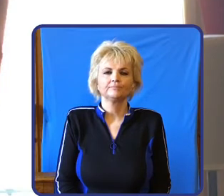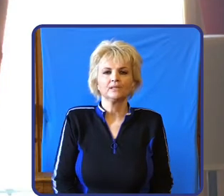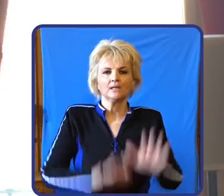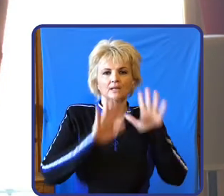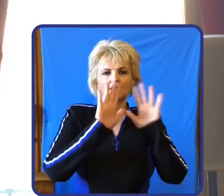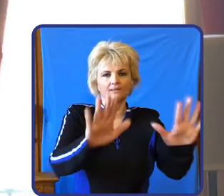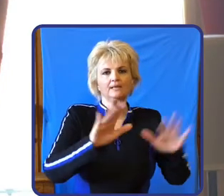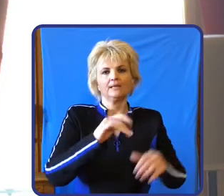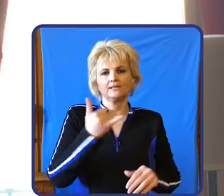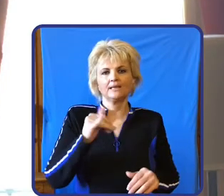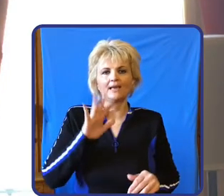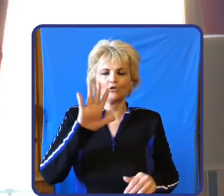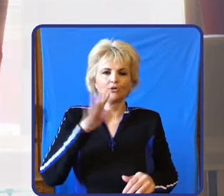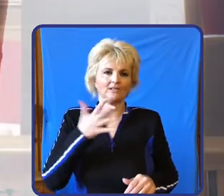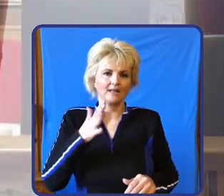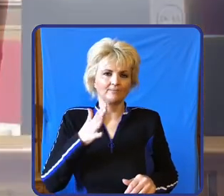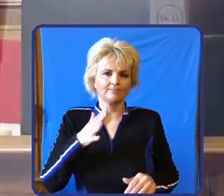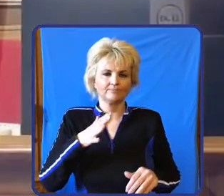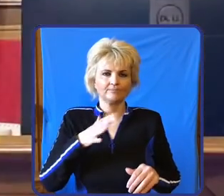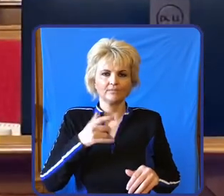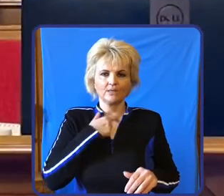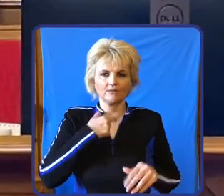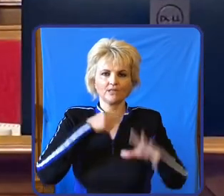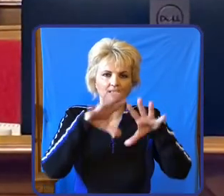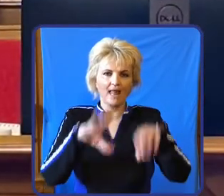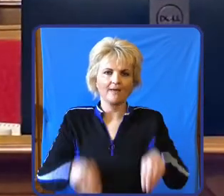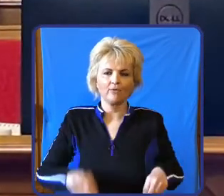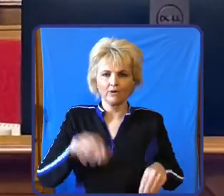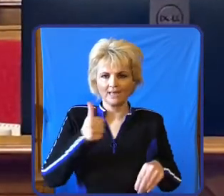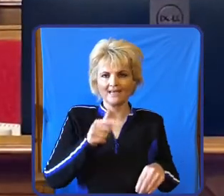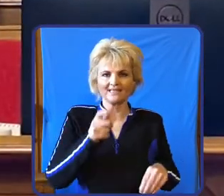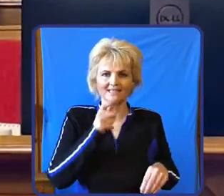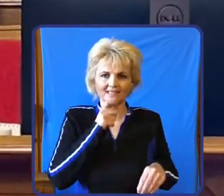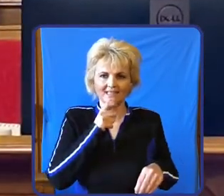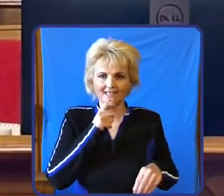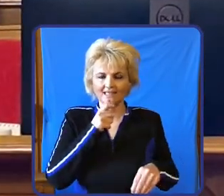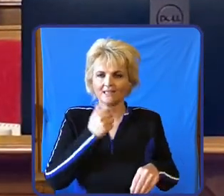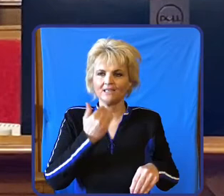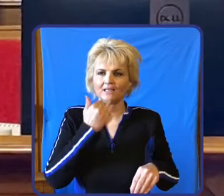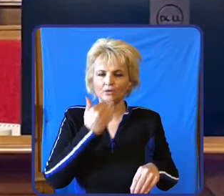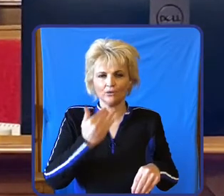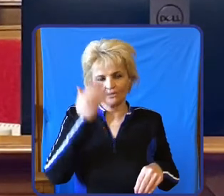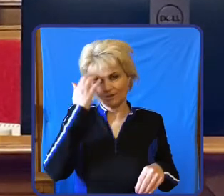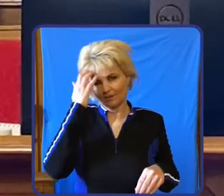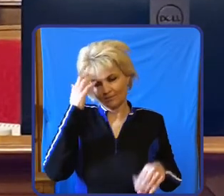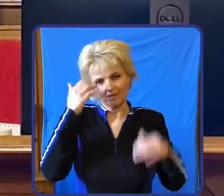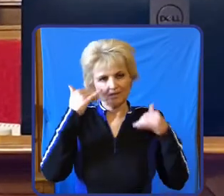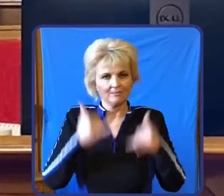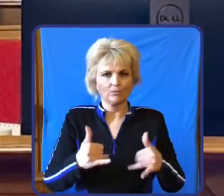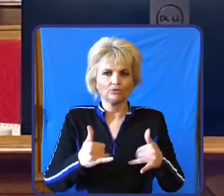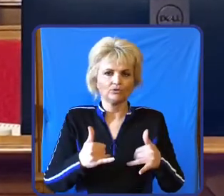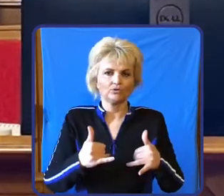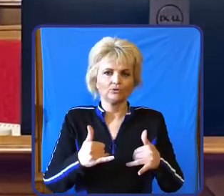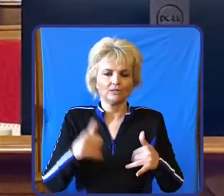Tíz igen, 5 nem szavazattal elfogadtuk az 1C napirendi pontunkat, és köszönöm szépen. És akkor most